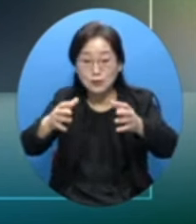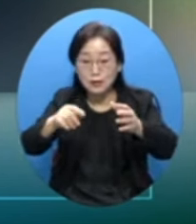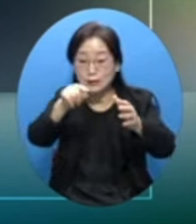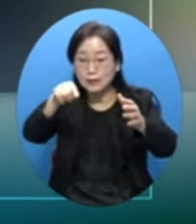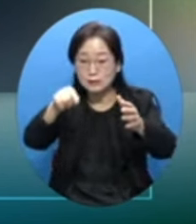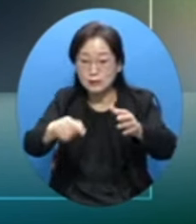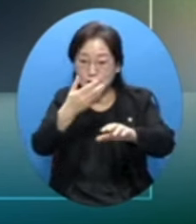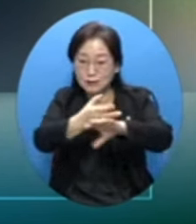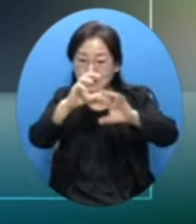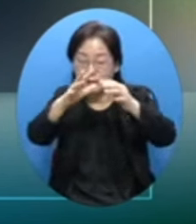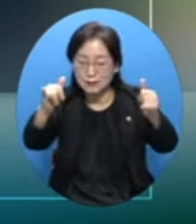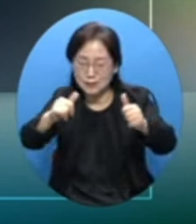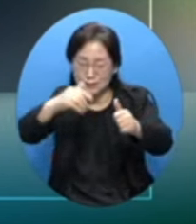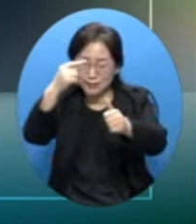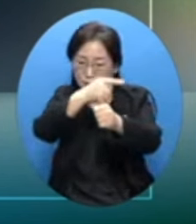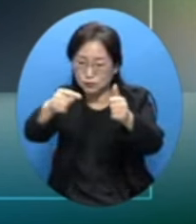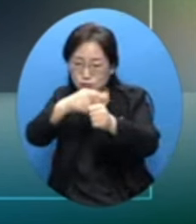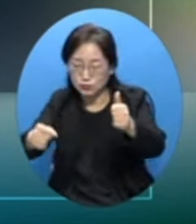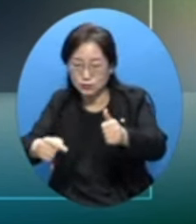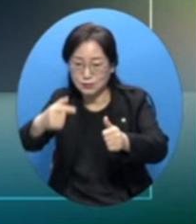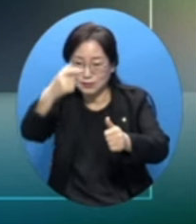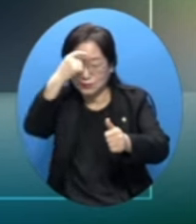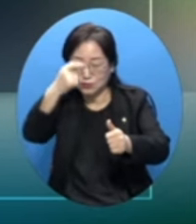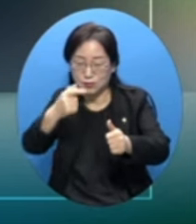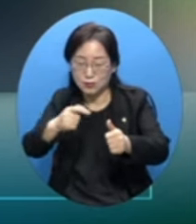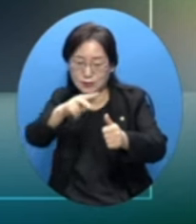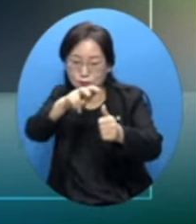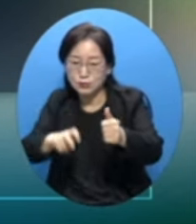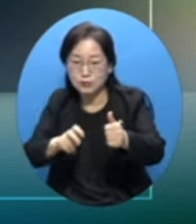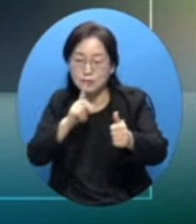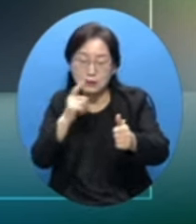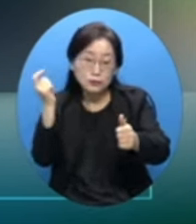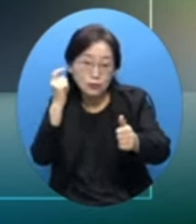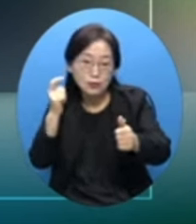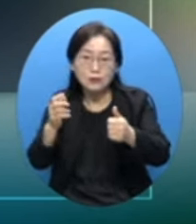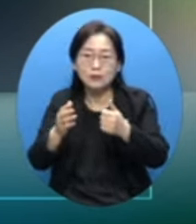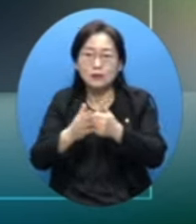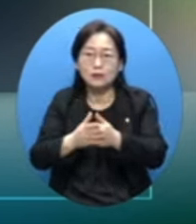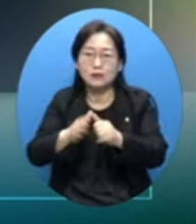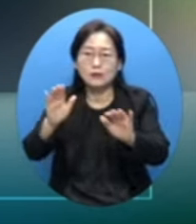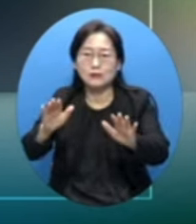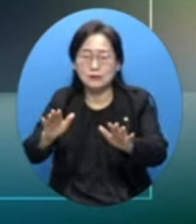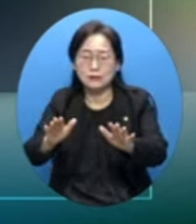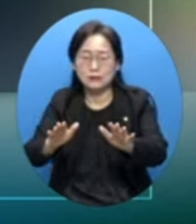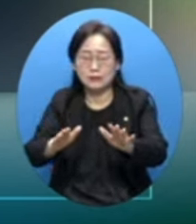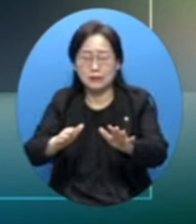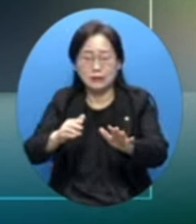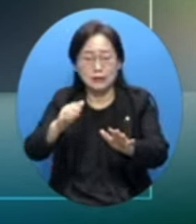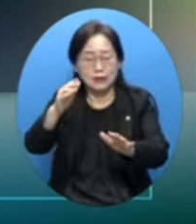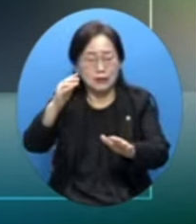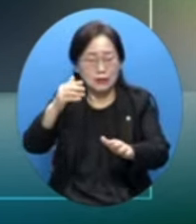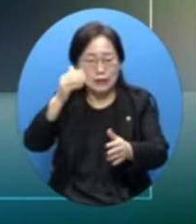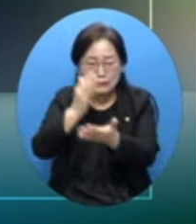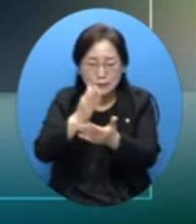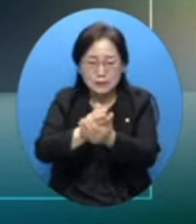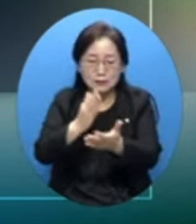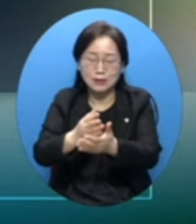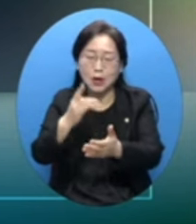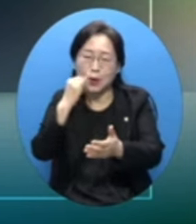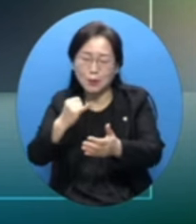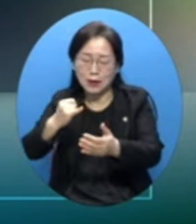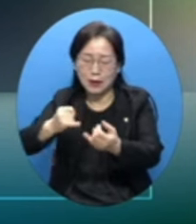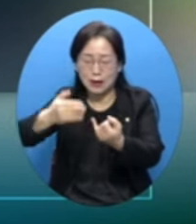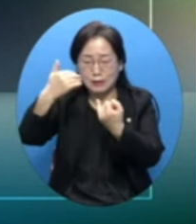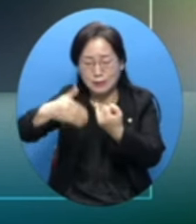죽이고 기독교를 증거한다는 소문 때문에 부대에서 끝까지 저를 쳤던 어머니의 얼굴이 자꾸 제 눈앞에